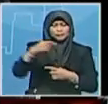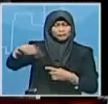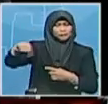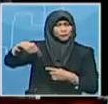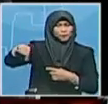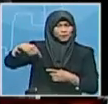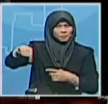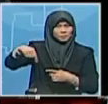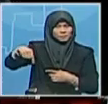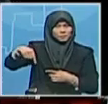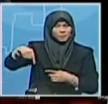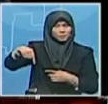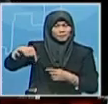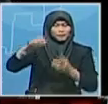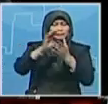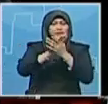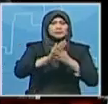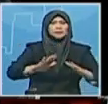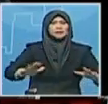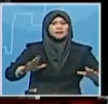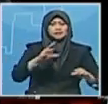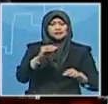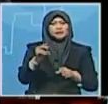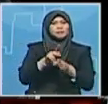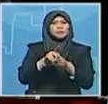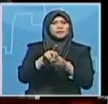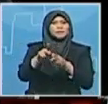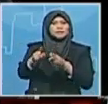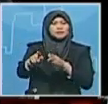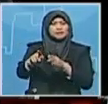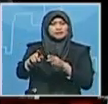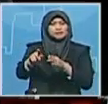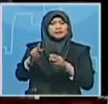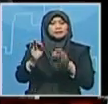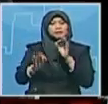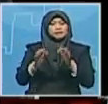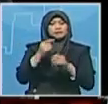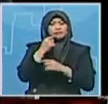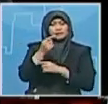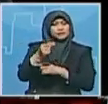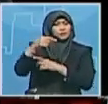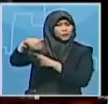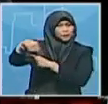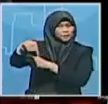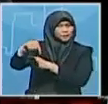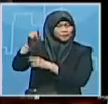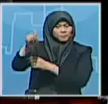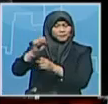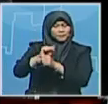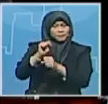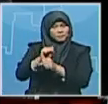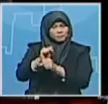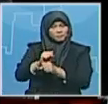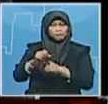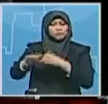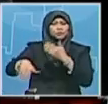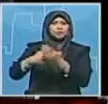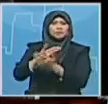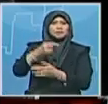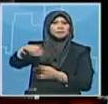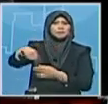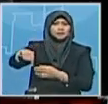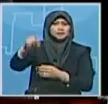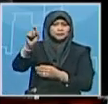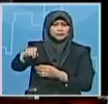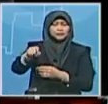kualiti, keselamatan dan profesionalisme. Bila kita kata kualiti, pastikan kerja-kerja dilaksanakan berkualiti